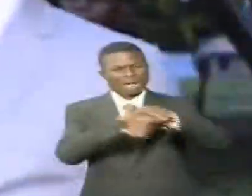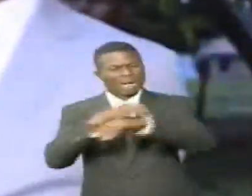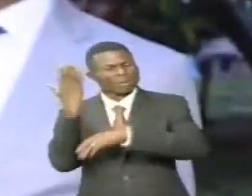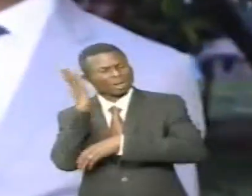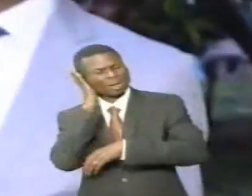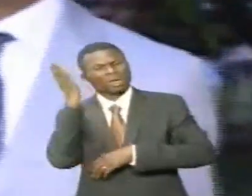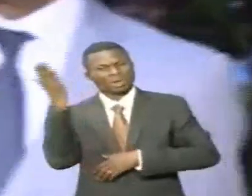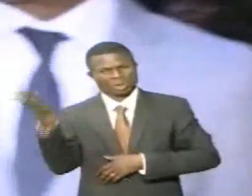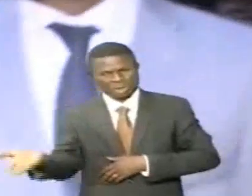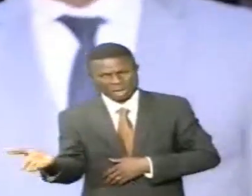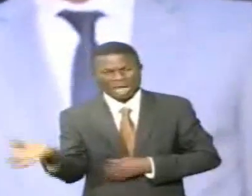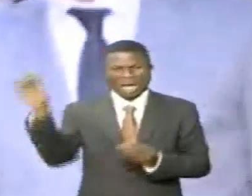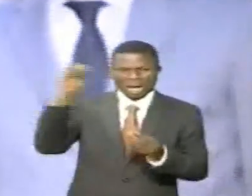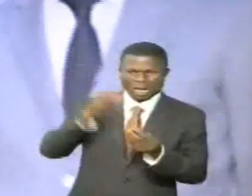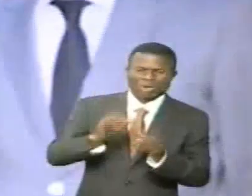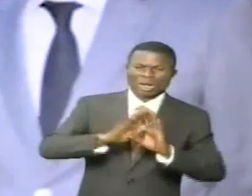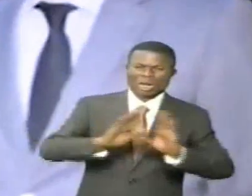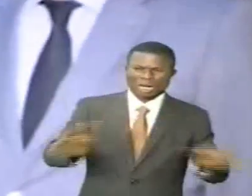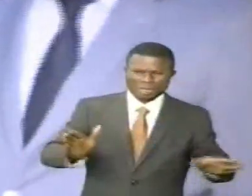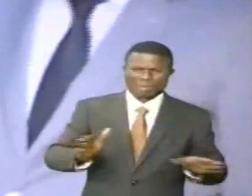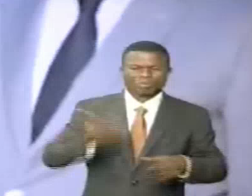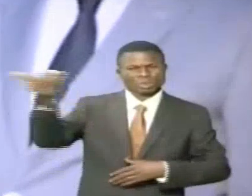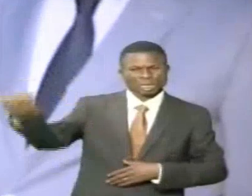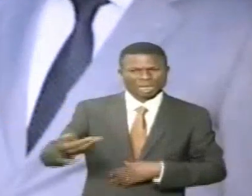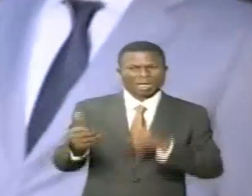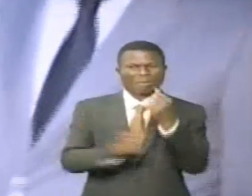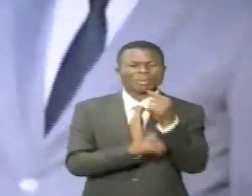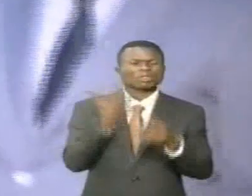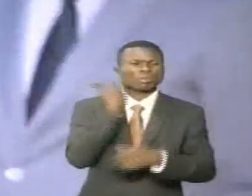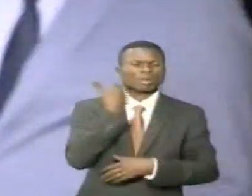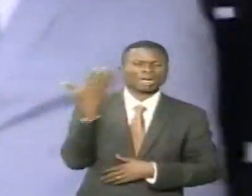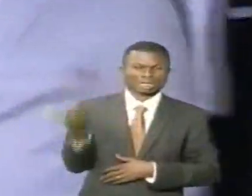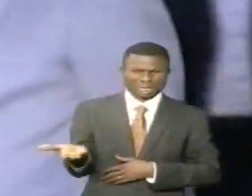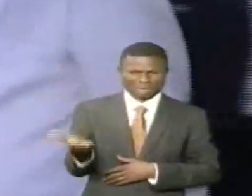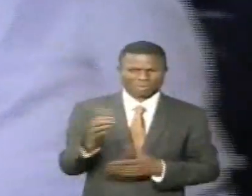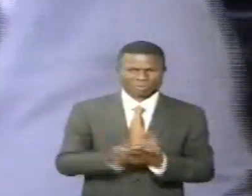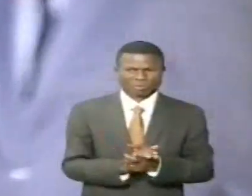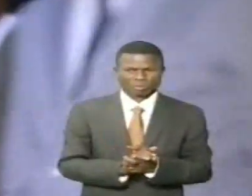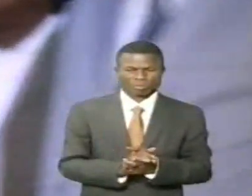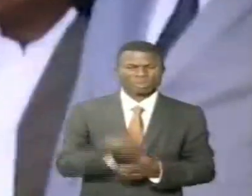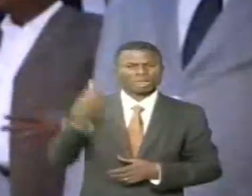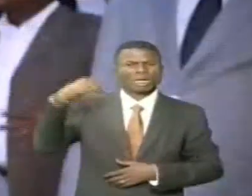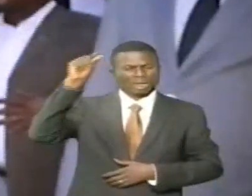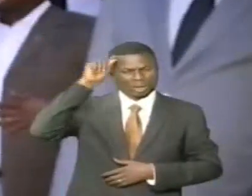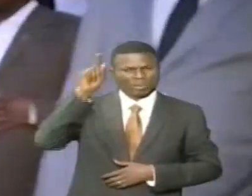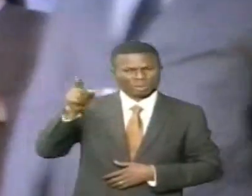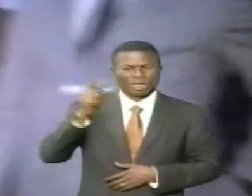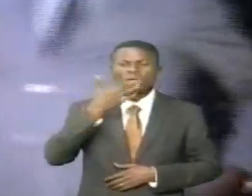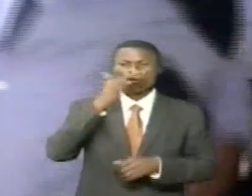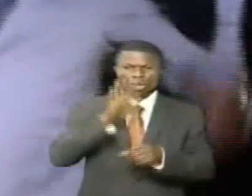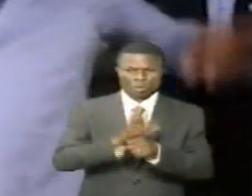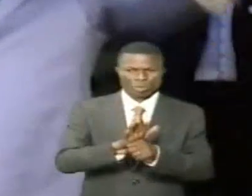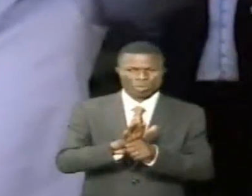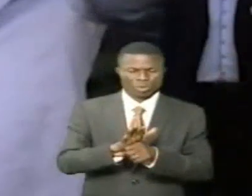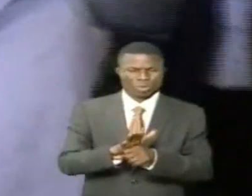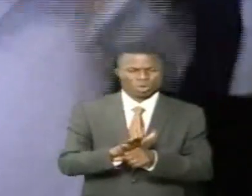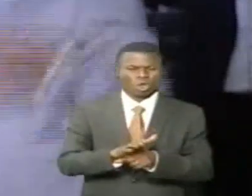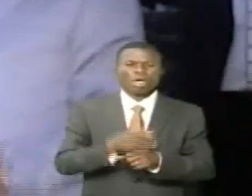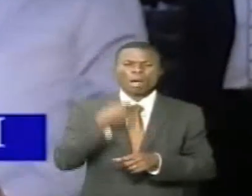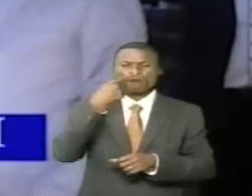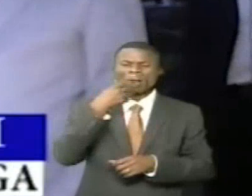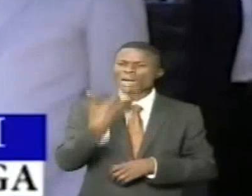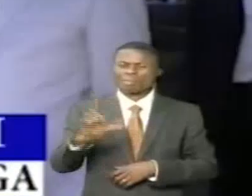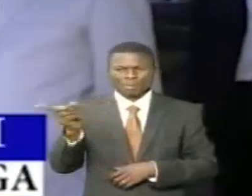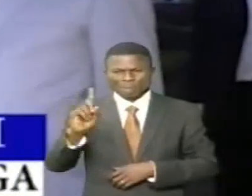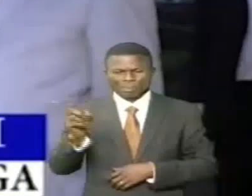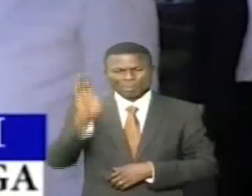et augmenter la capacité d'accueil de cette formation médicale. Jean-Claude Mabenzegbay-Benz promet de ne pas lésiner sur le moyen pour que ces